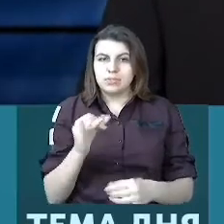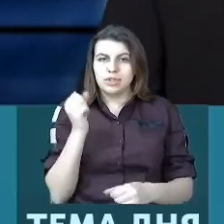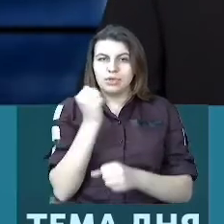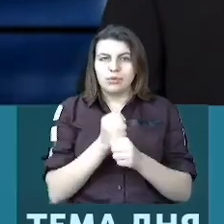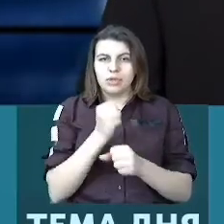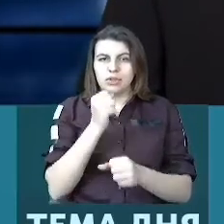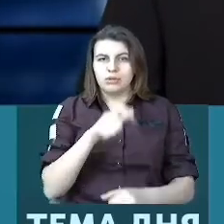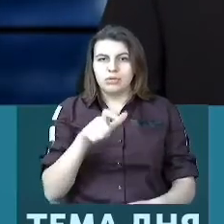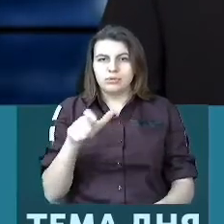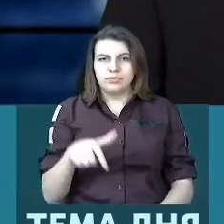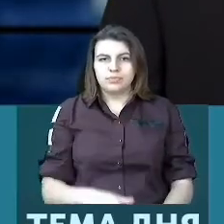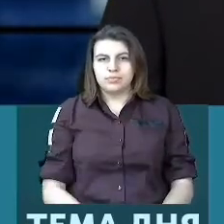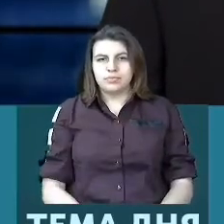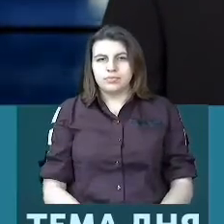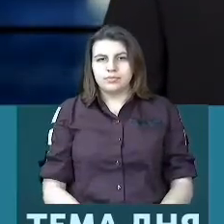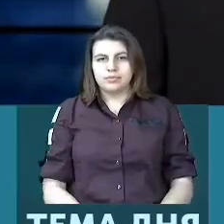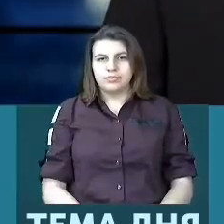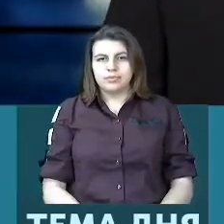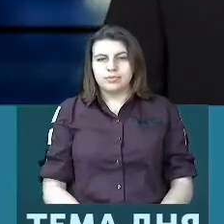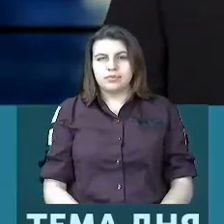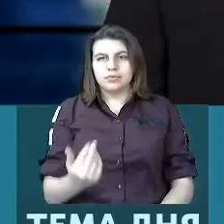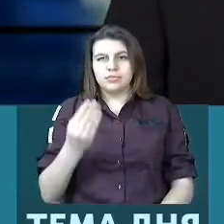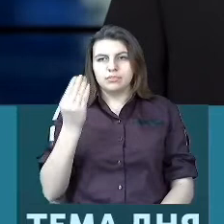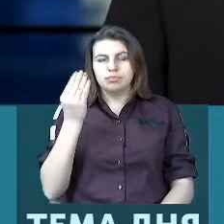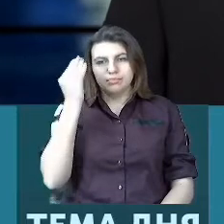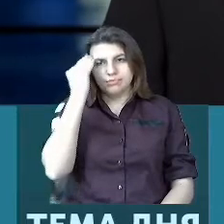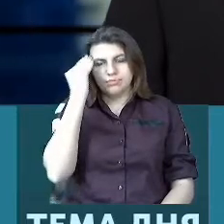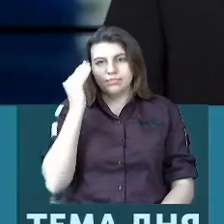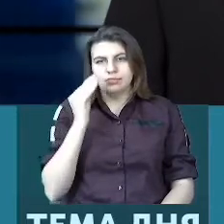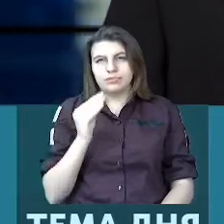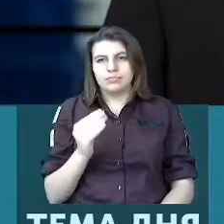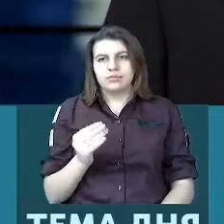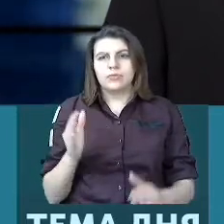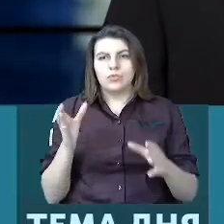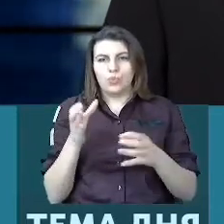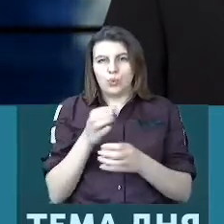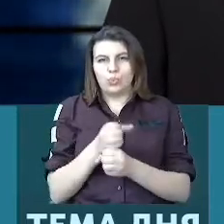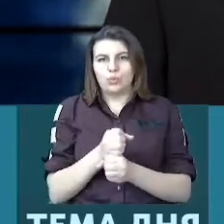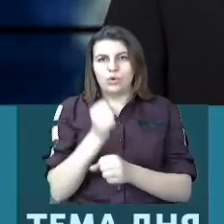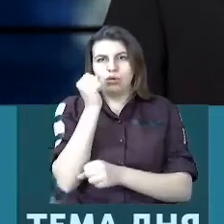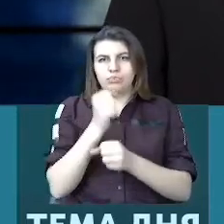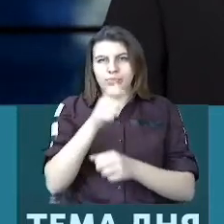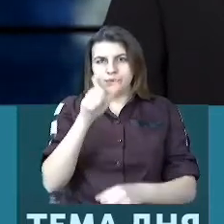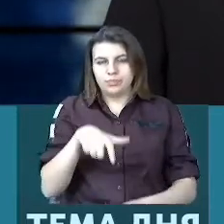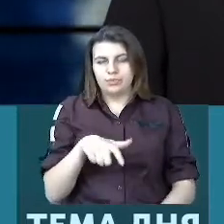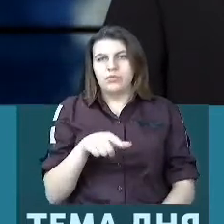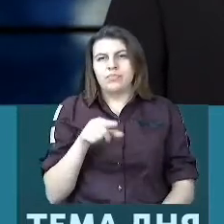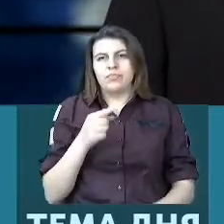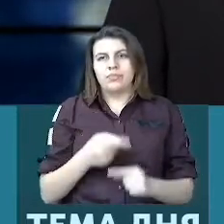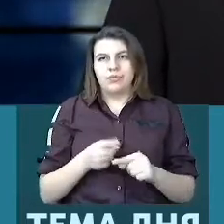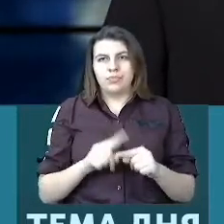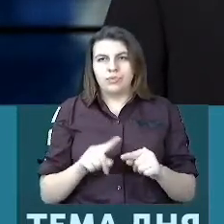Ну, безумовно, тут з цієї точки зору права робітників звужуються, очевидно, тому що від звільнення